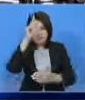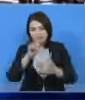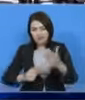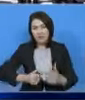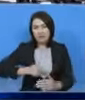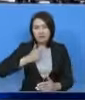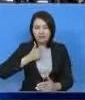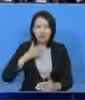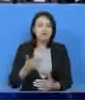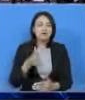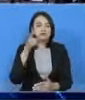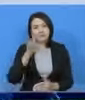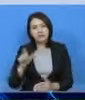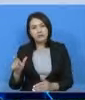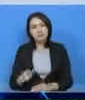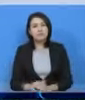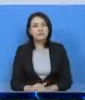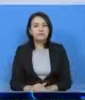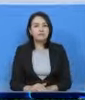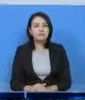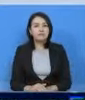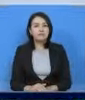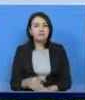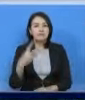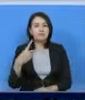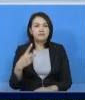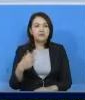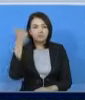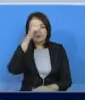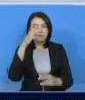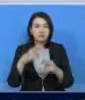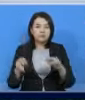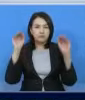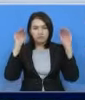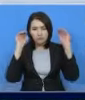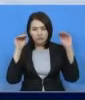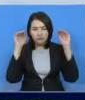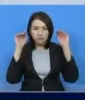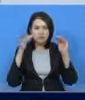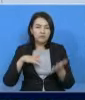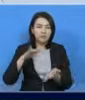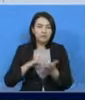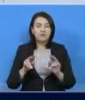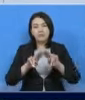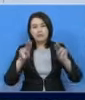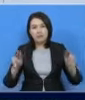военной присяге и своему народу. В 2021 году я закончил учебу в городе